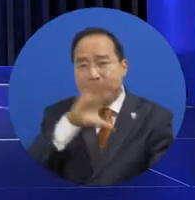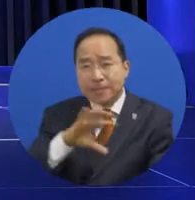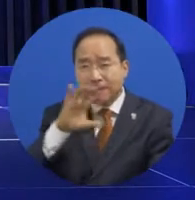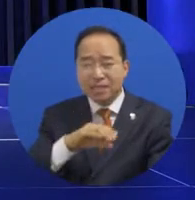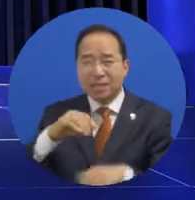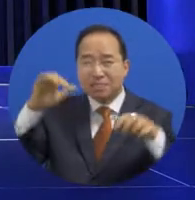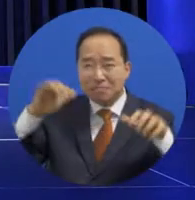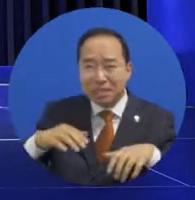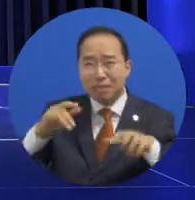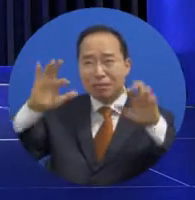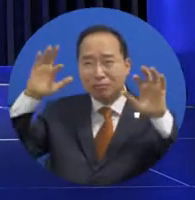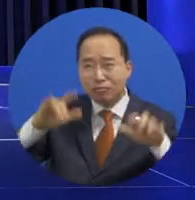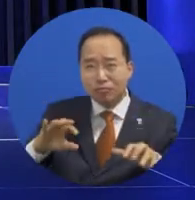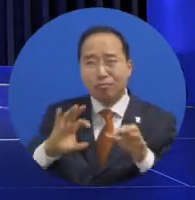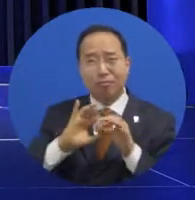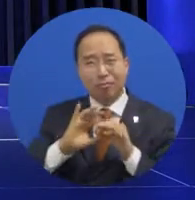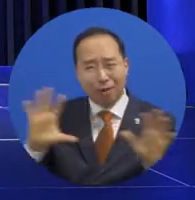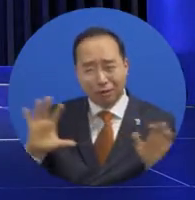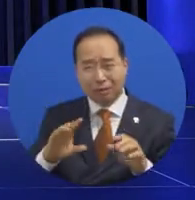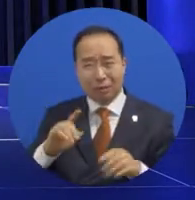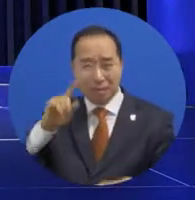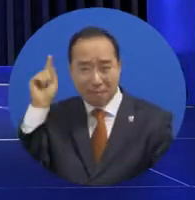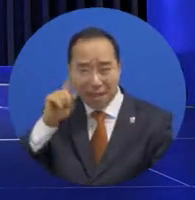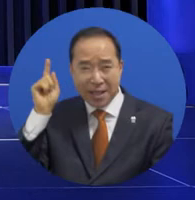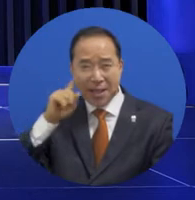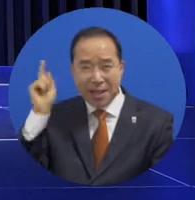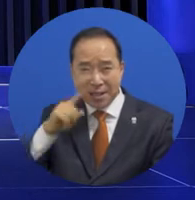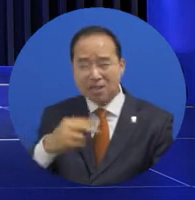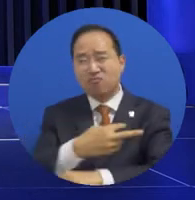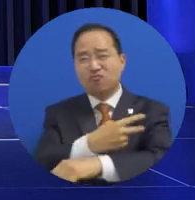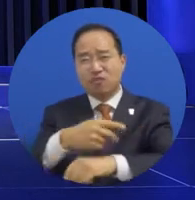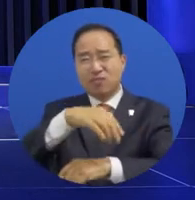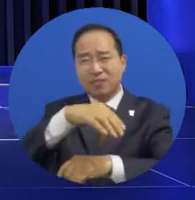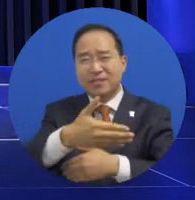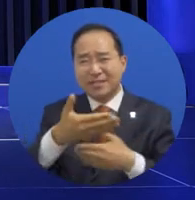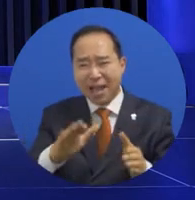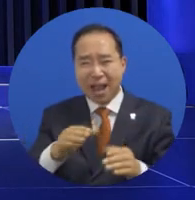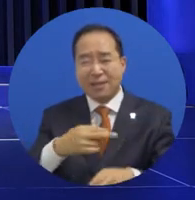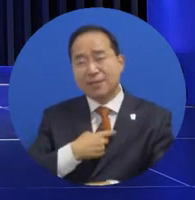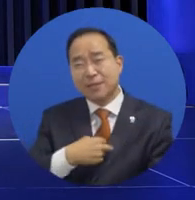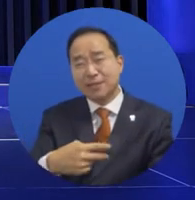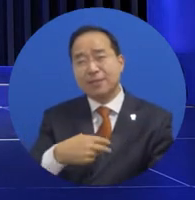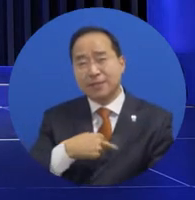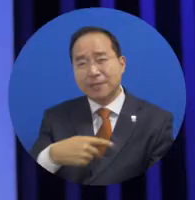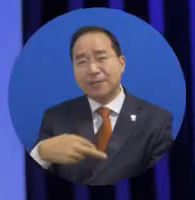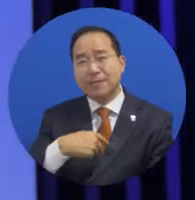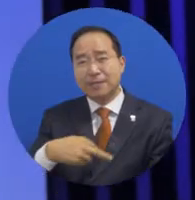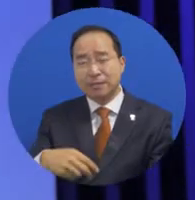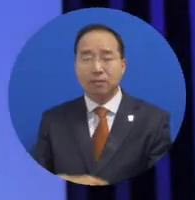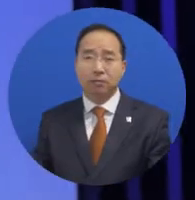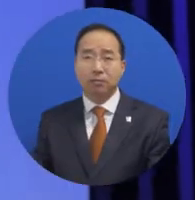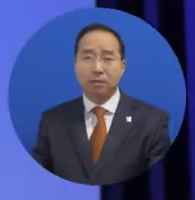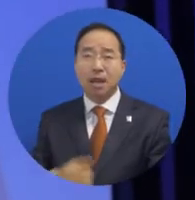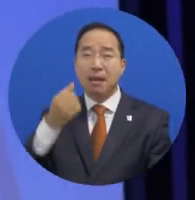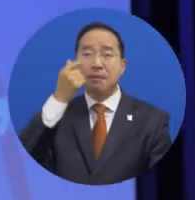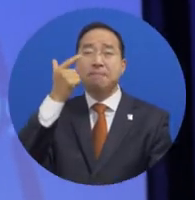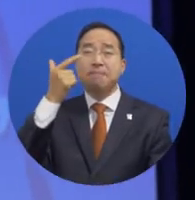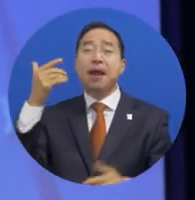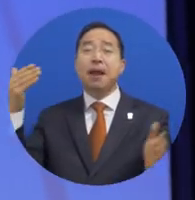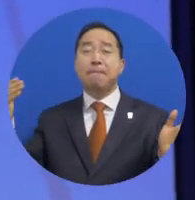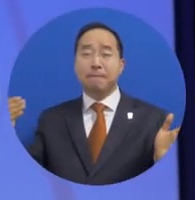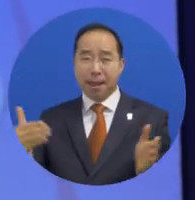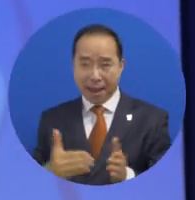동안은 비가 오나 눈이 오나 꾸준히 늘지 않아도 수영장을 찾았습니다. 그래서 6개월 정도가